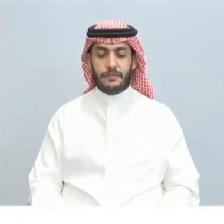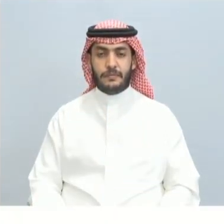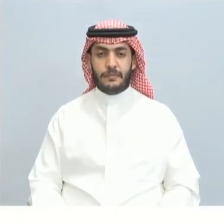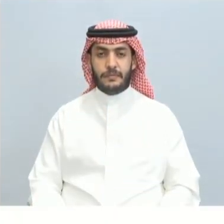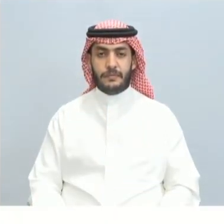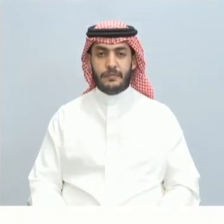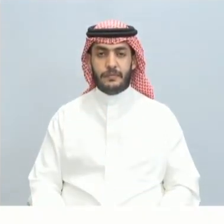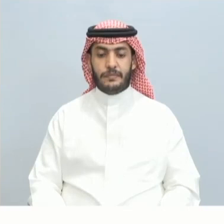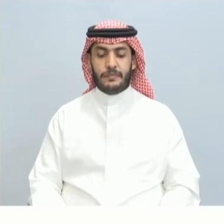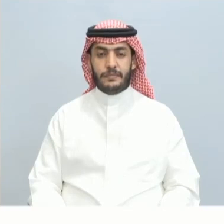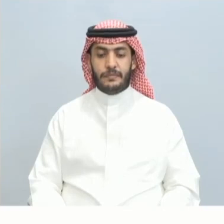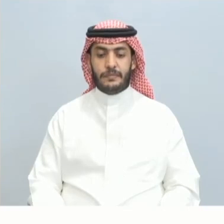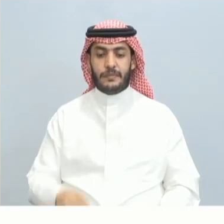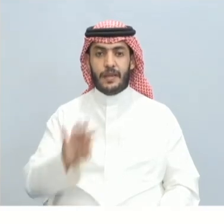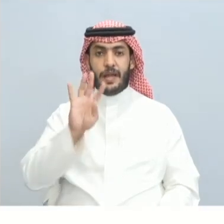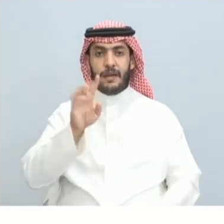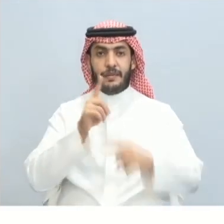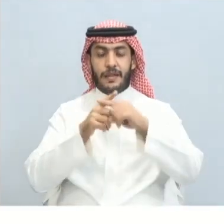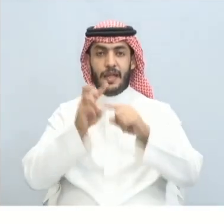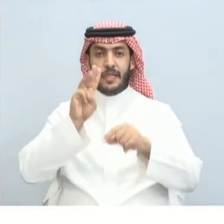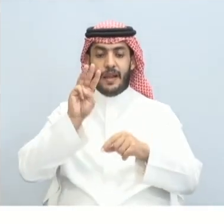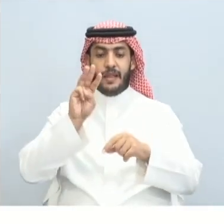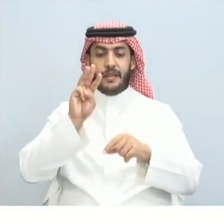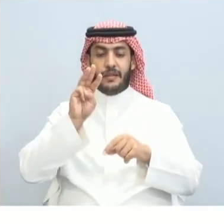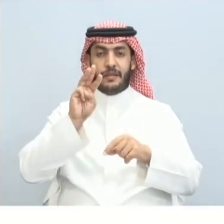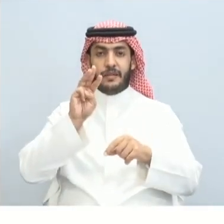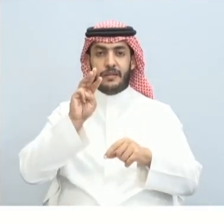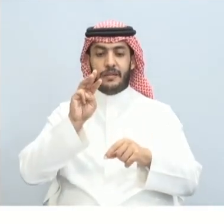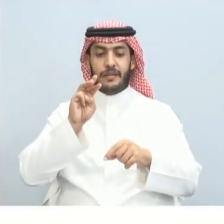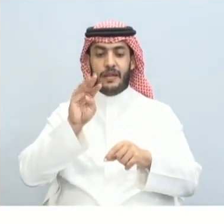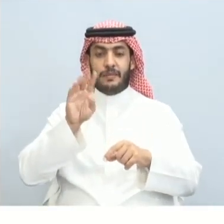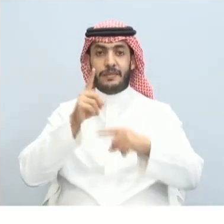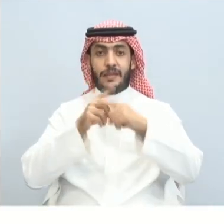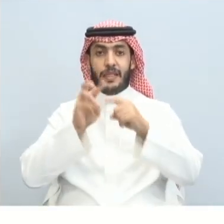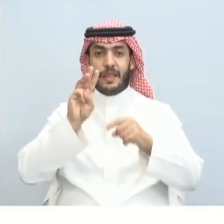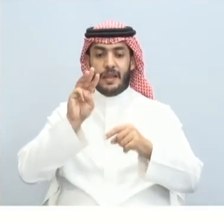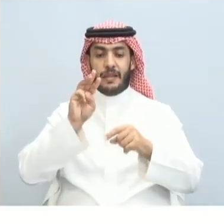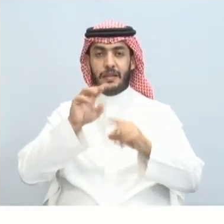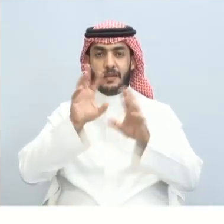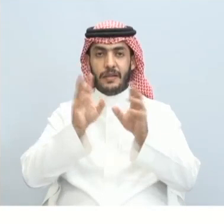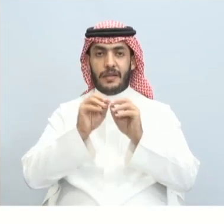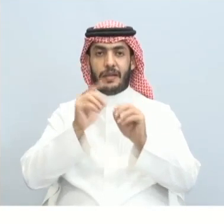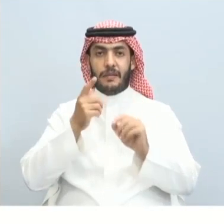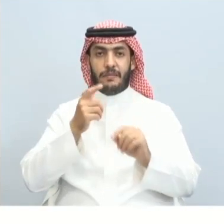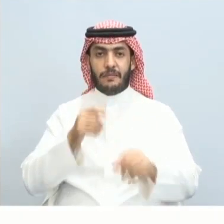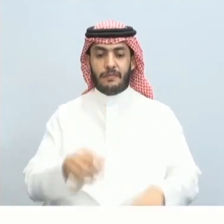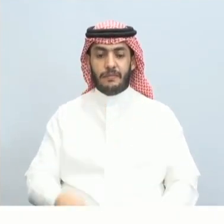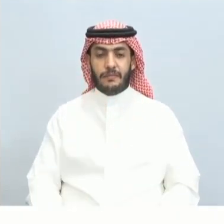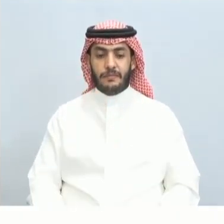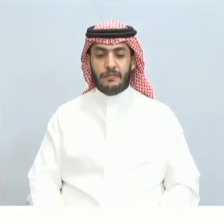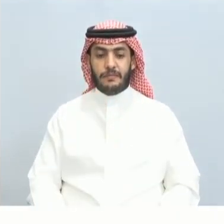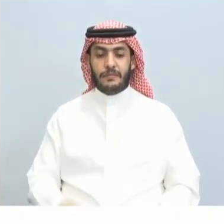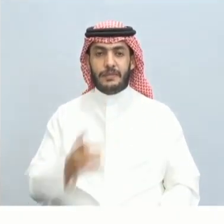سين العدد اربعه تصبح اربعه زائد ثلاثه نعم اربعه زائد ثلاثه ما هو حاصل جمعها نعم